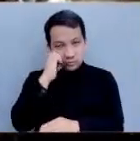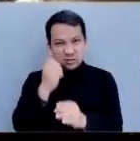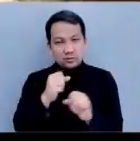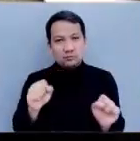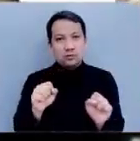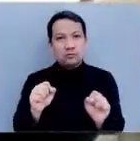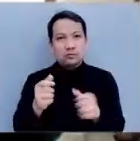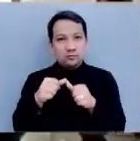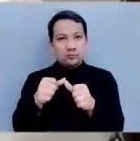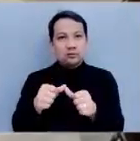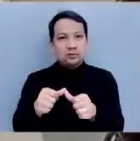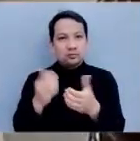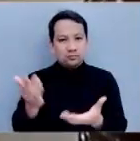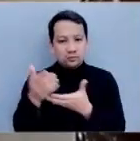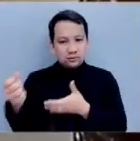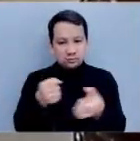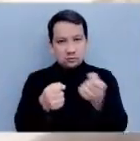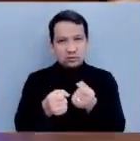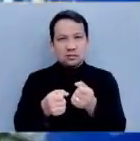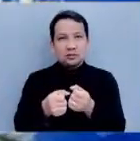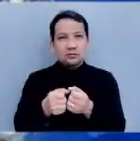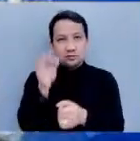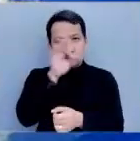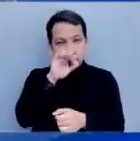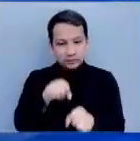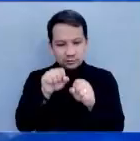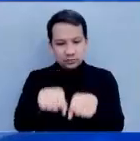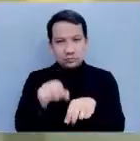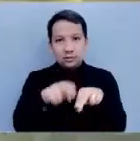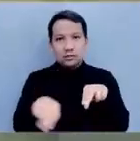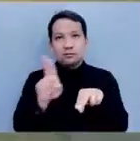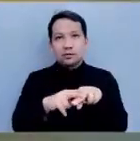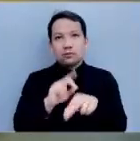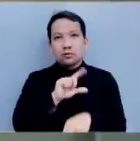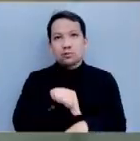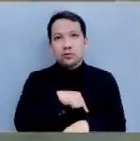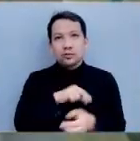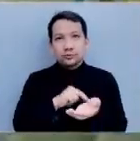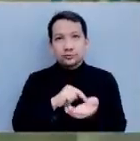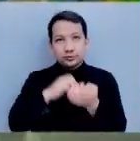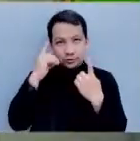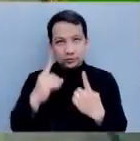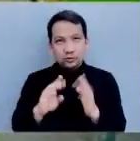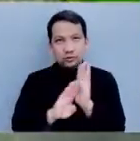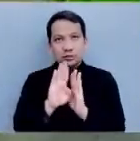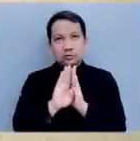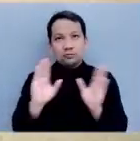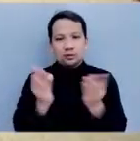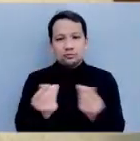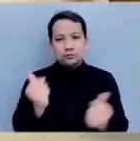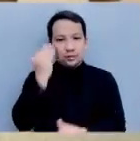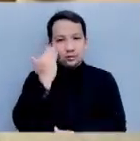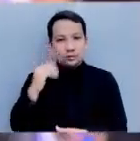sa patuloy na pag-hire sa mga Filipino seafarer. Pagpapataas ng kalidad ng nursing education para solusyonan ang kakulangan natin